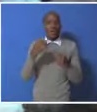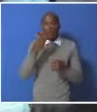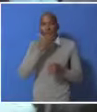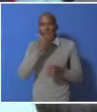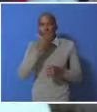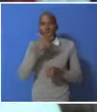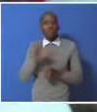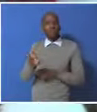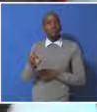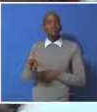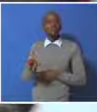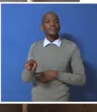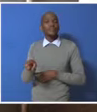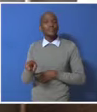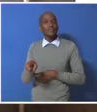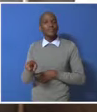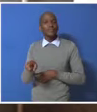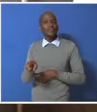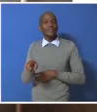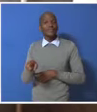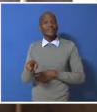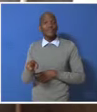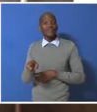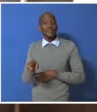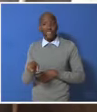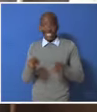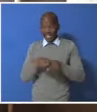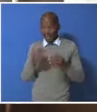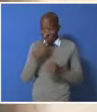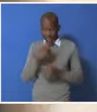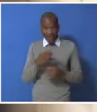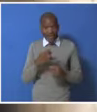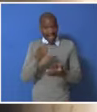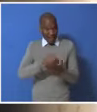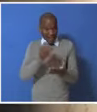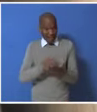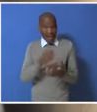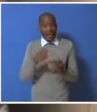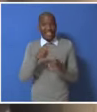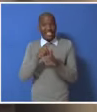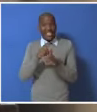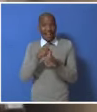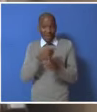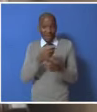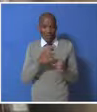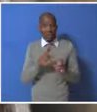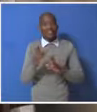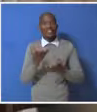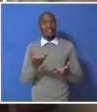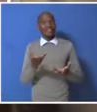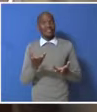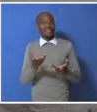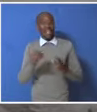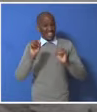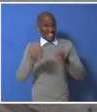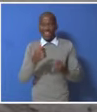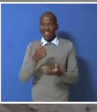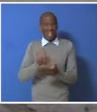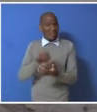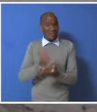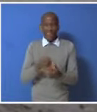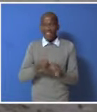hitara di a kgona fela thata yaka o bona ke apele dinawa ga kry-a setse ebile di butswa e ya